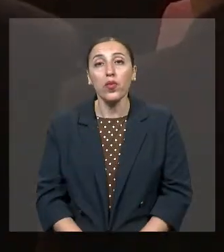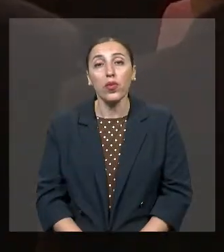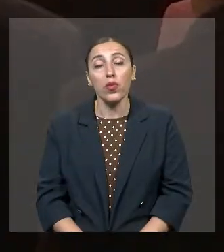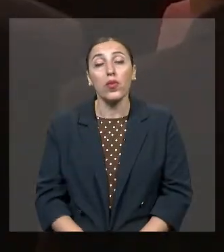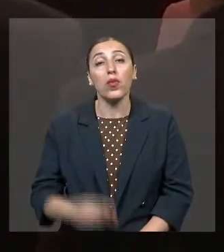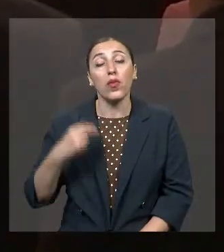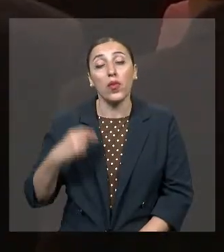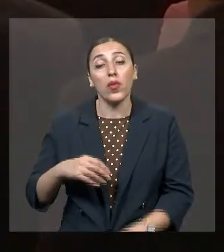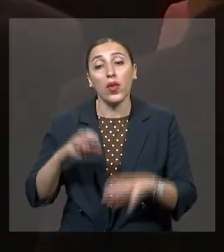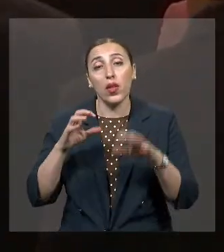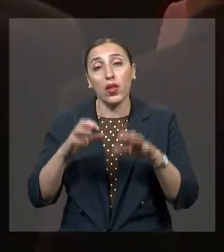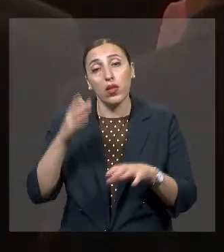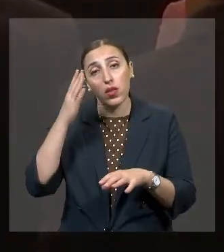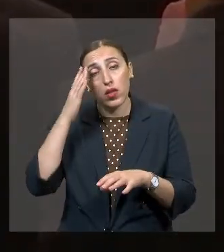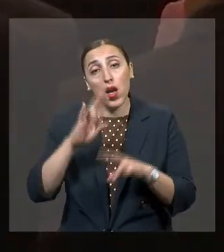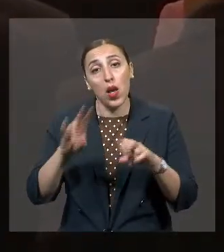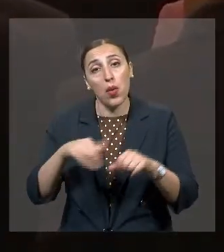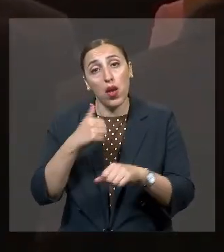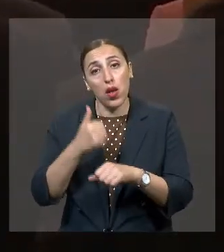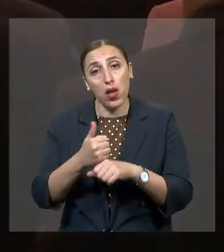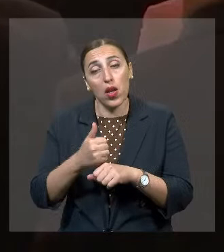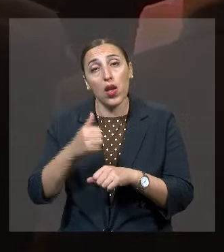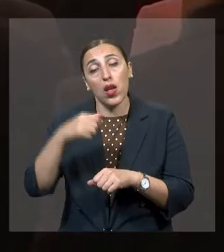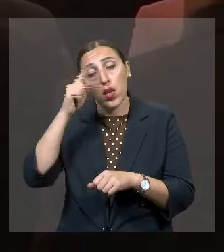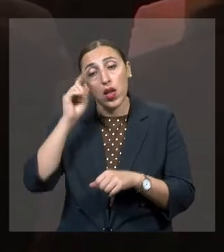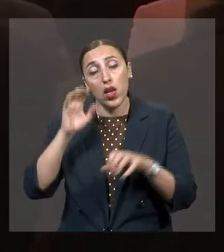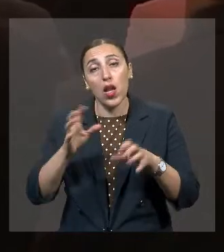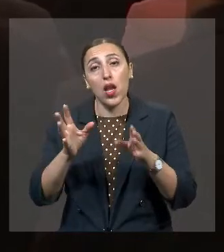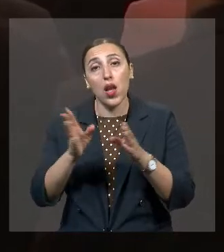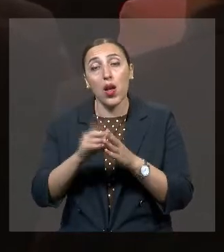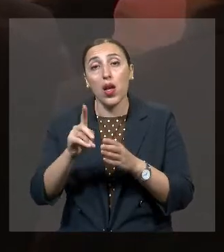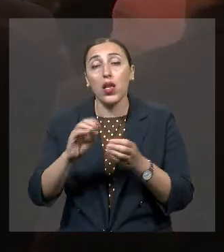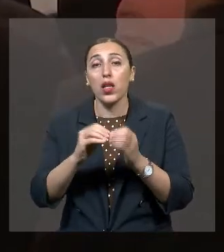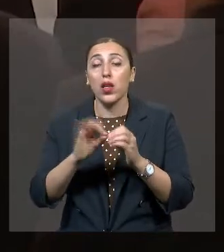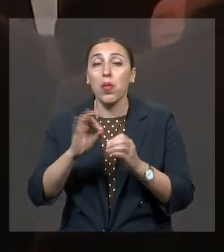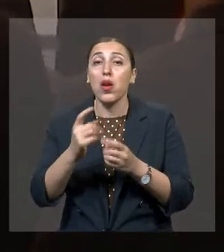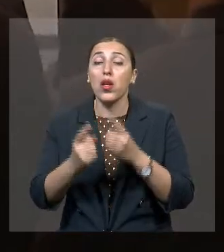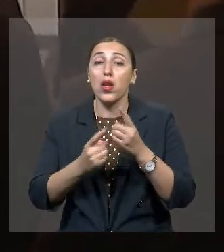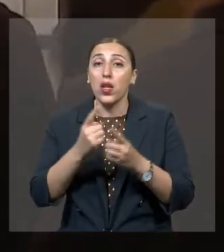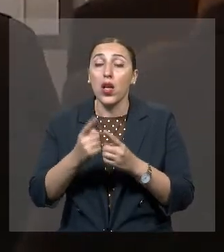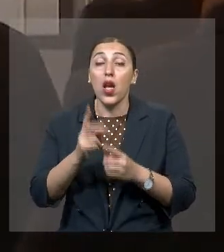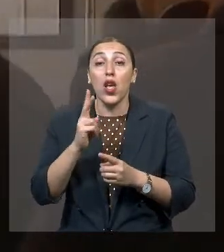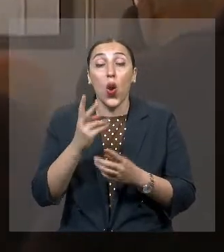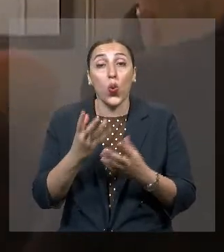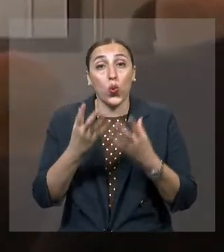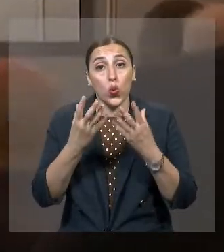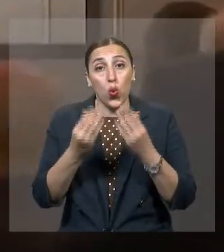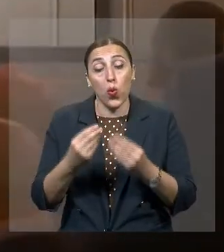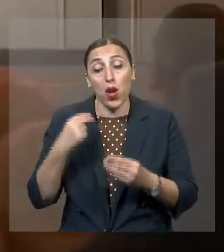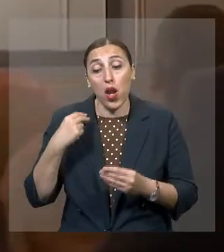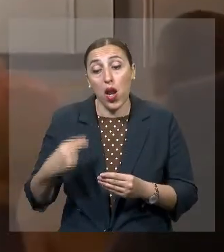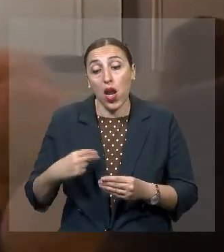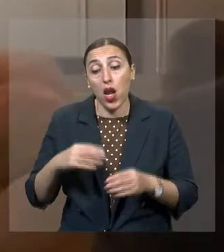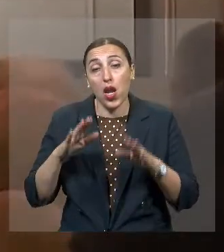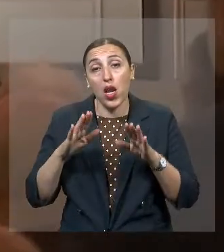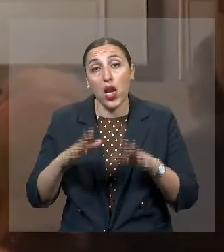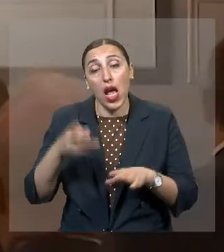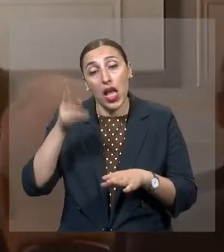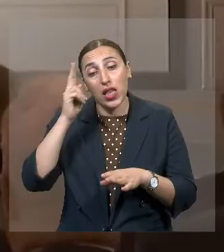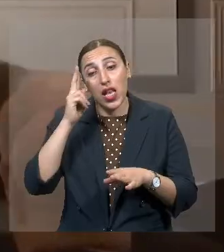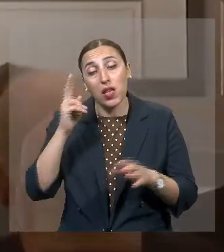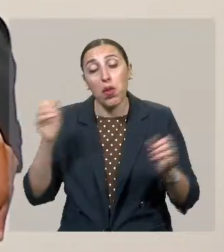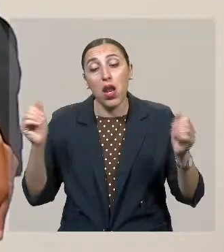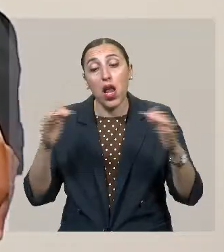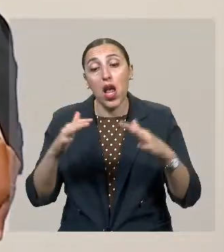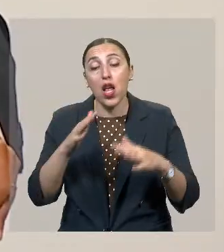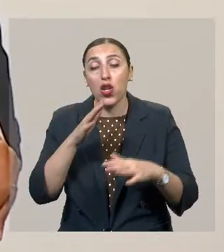Փաշինյանի ու Ալիևի հետ քննարկել Լեռնային Ղարաբաղում ստեղծված իրավիճակը, Մակրոնը հայտարարել Արդեն 2 շաբթի օրը Փարիզում մեկնարկած դեսպանների